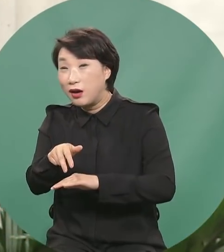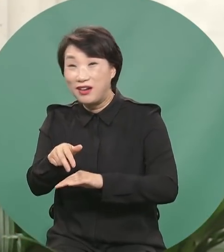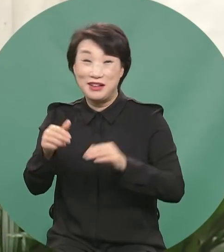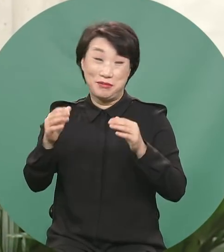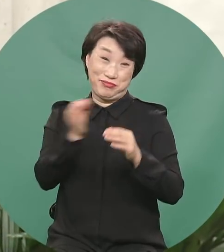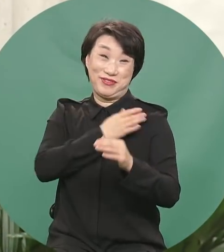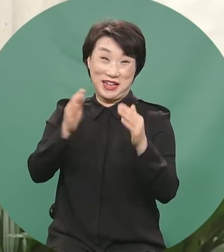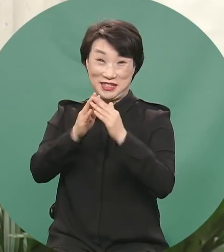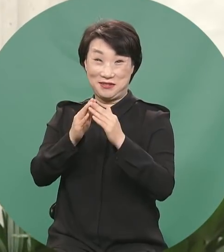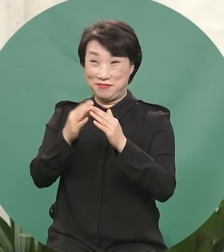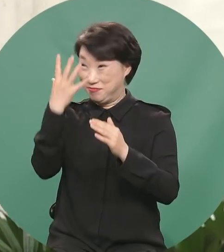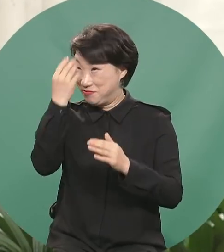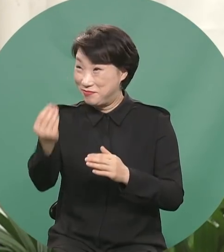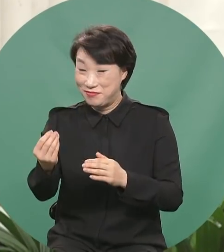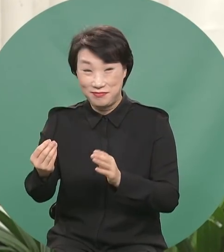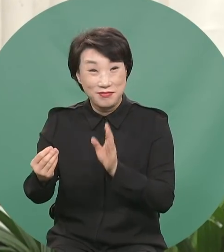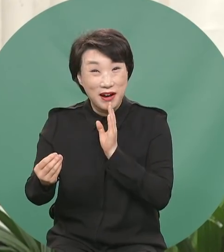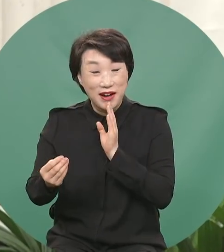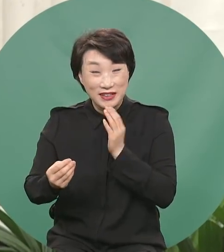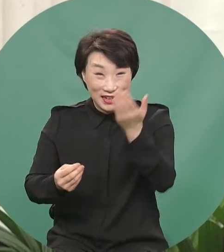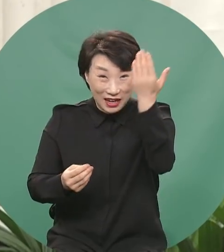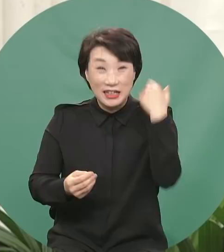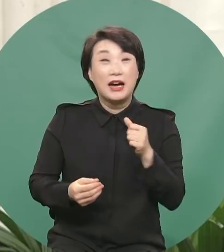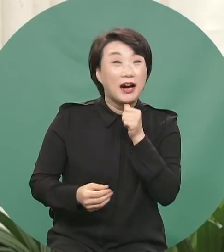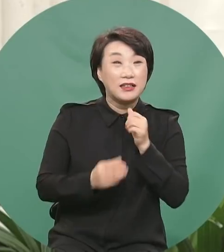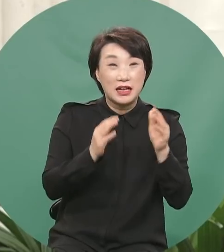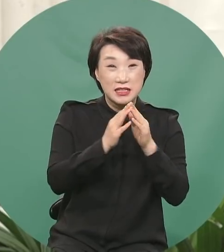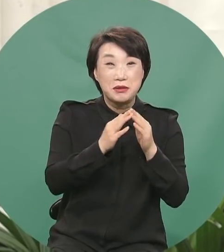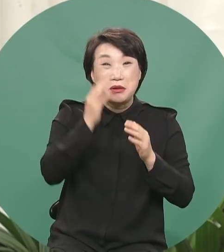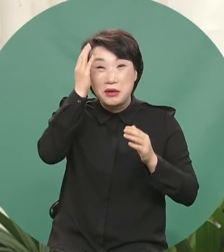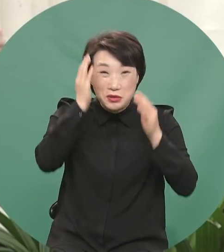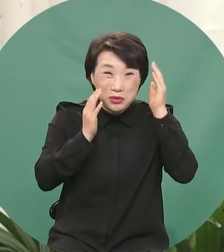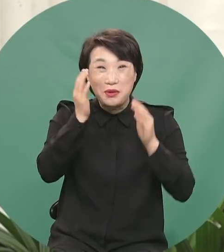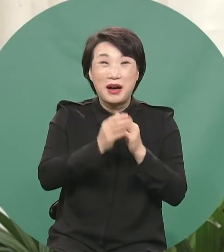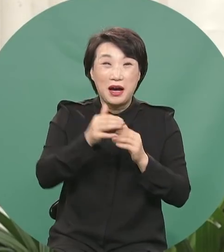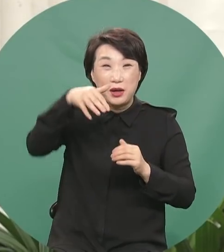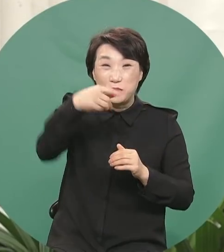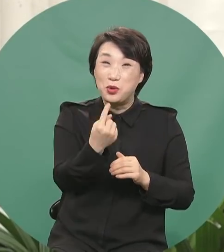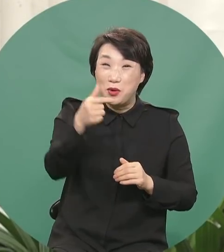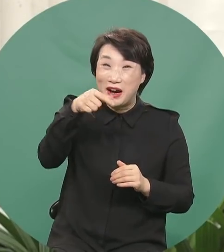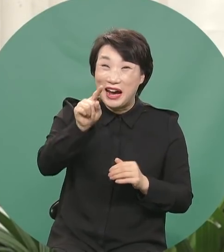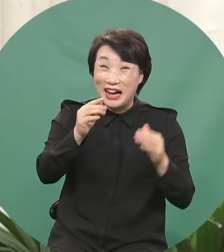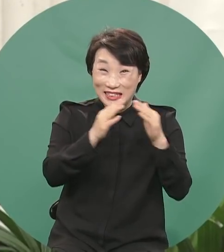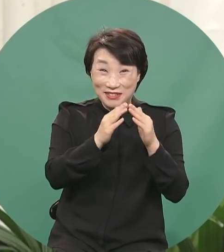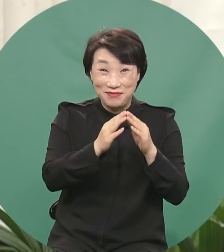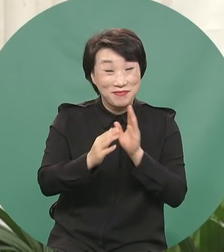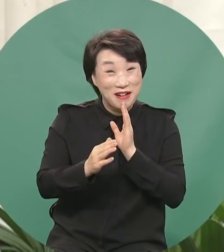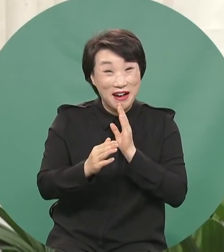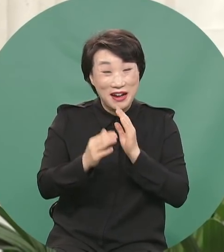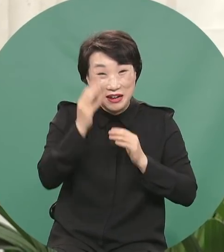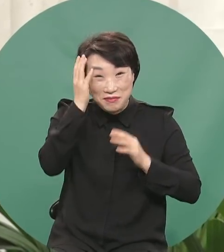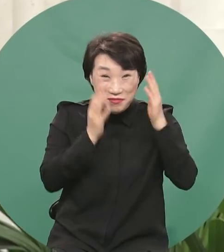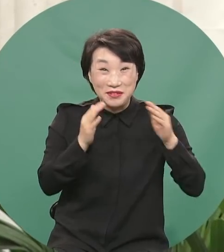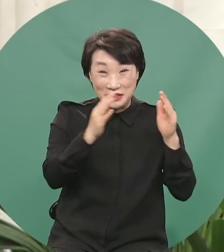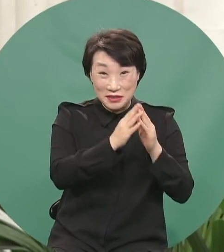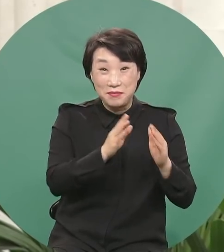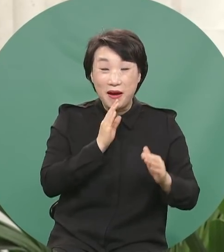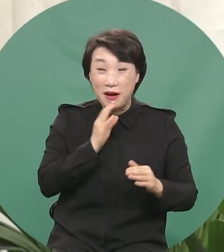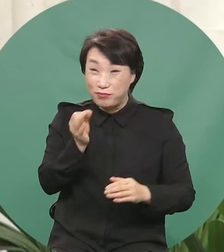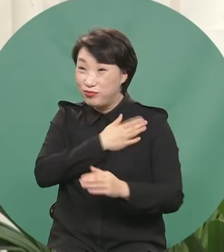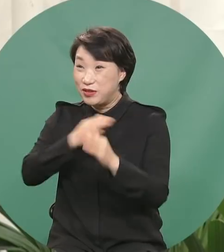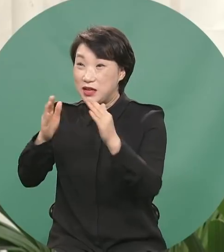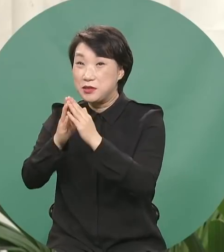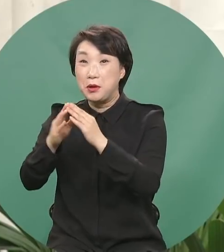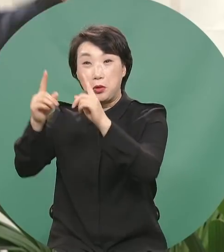부잣집은 옛날에 가난한 집은 초가삼간 집에 아주 그냥 그런 집이고